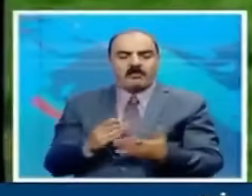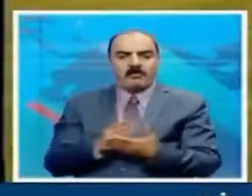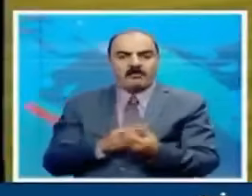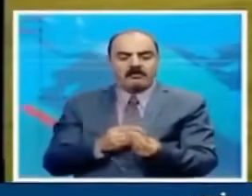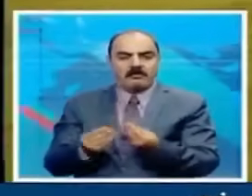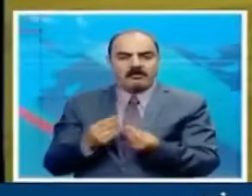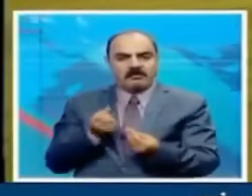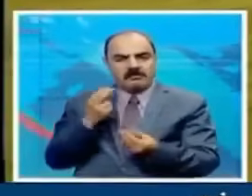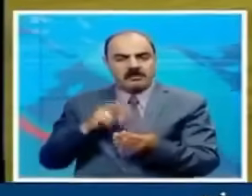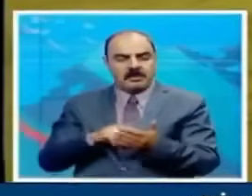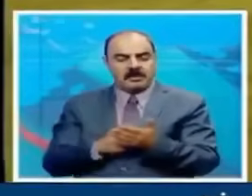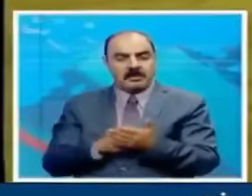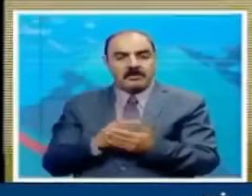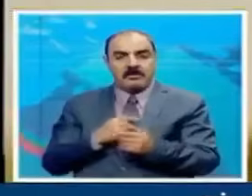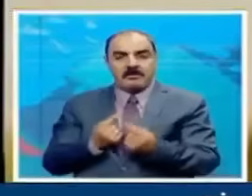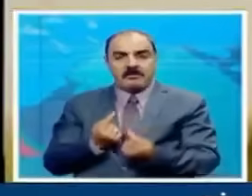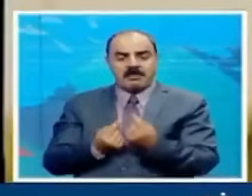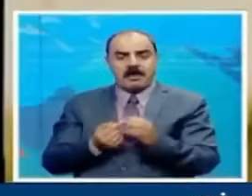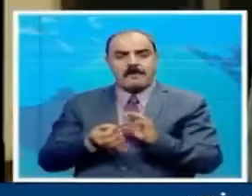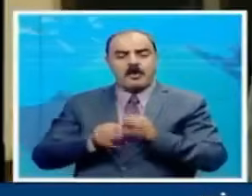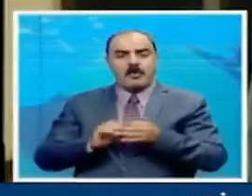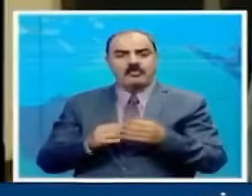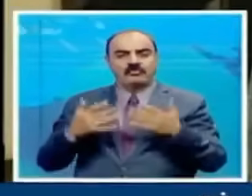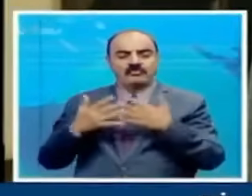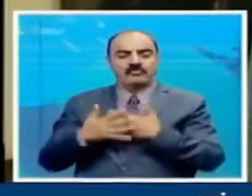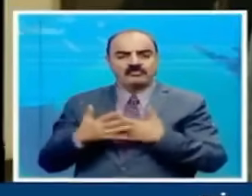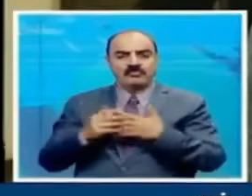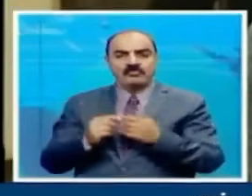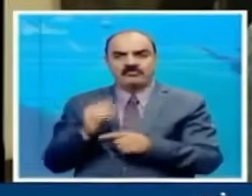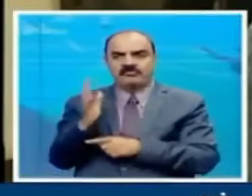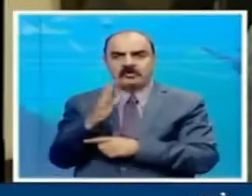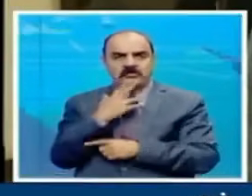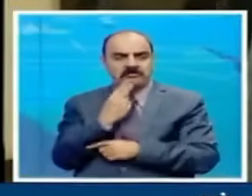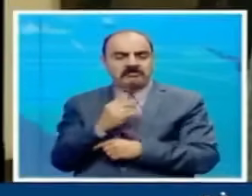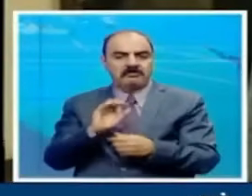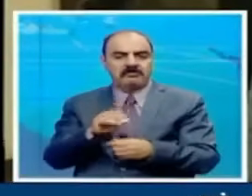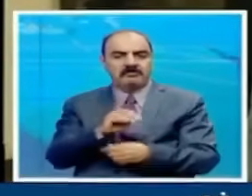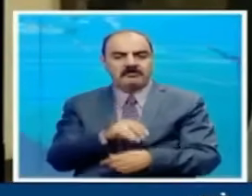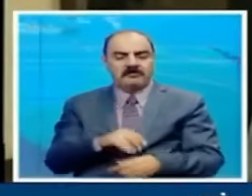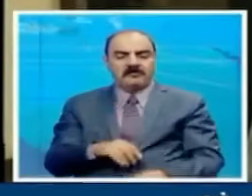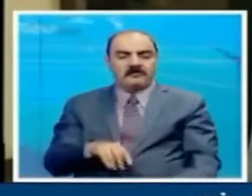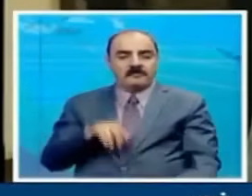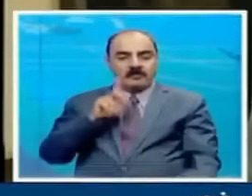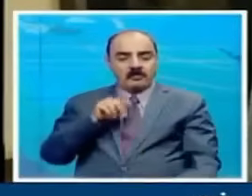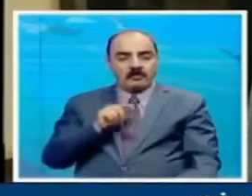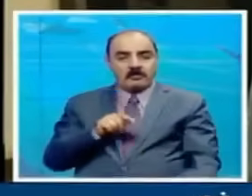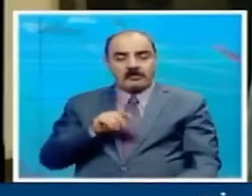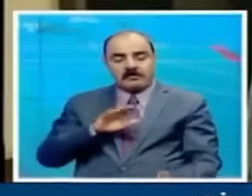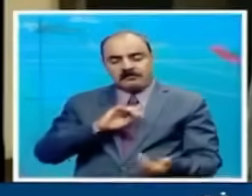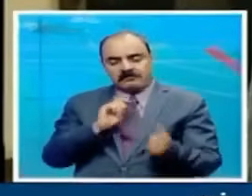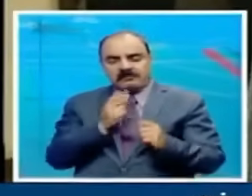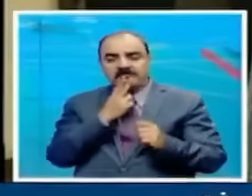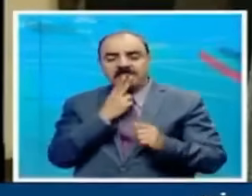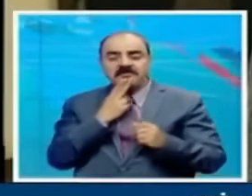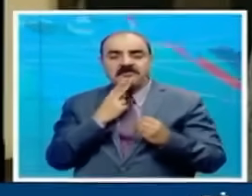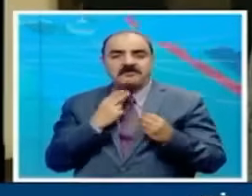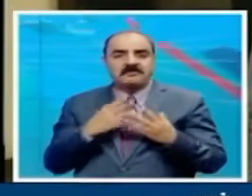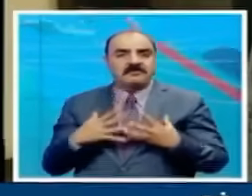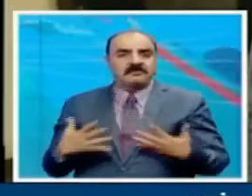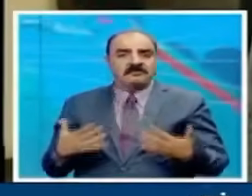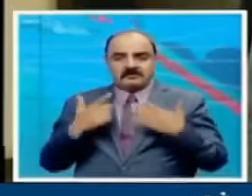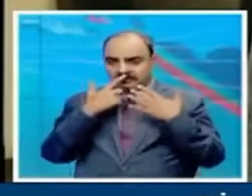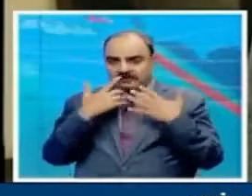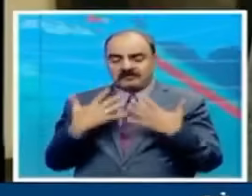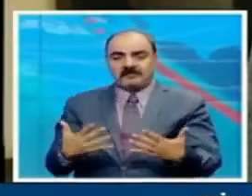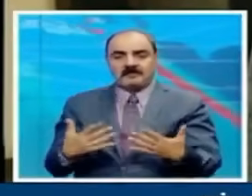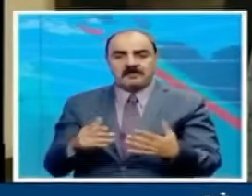خلال مبادرة زراعة مليون شجرة. احنا جايين النهاردة نشارك في اليوم الوطني للبيئة علشان نقدر نقول